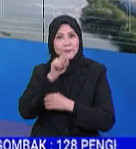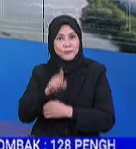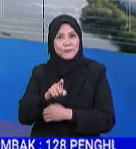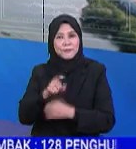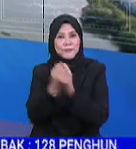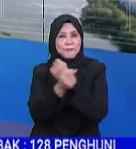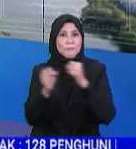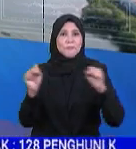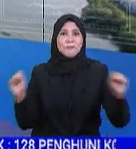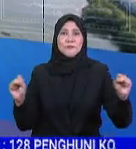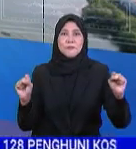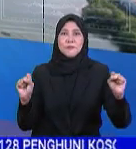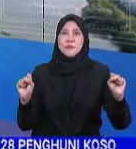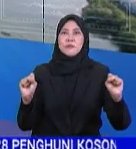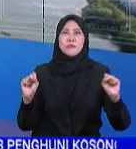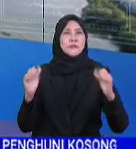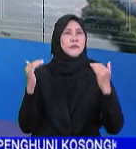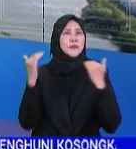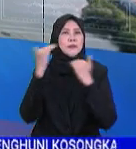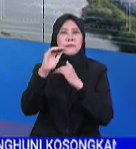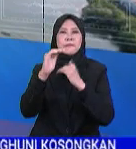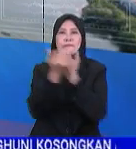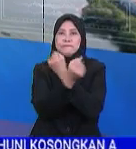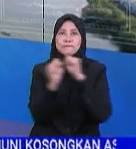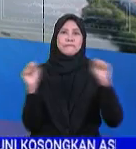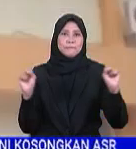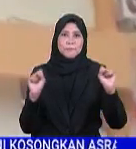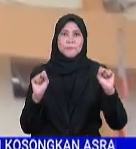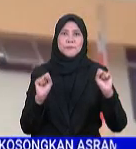persediaan berada pada tahap Maximum